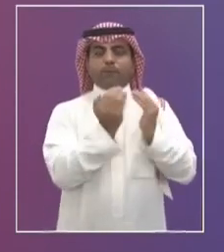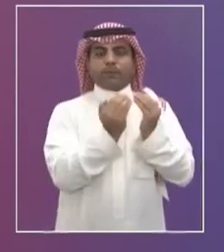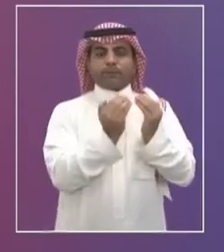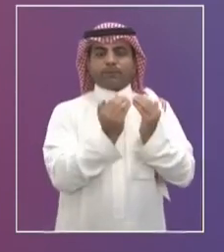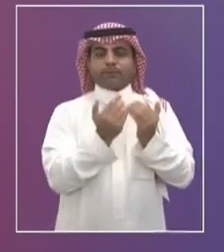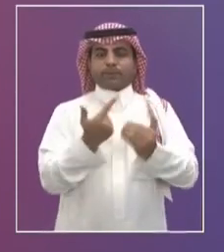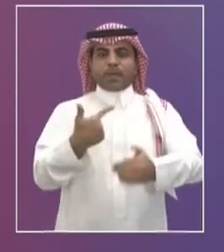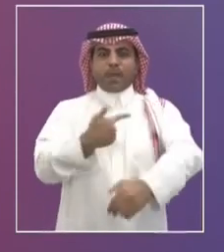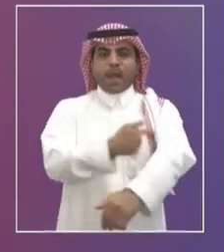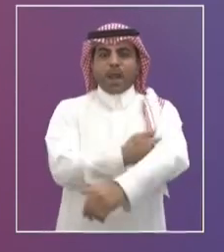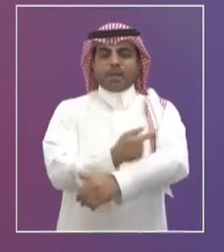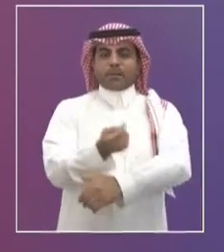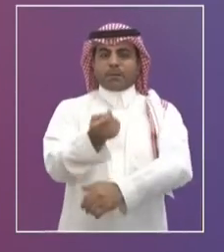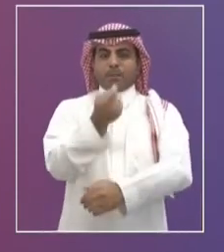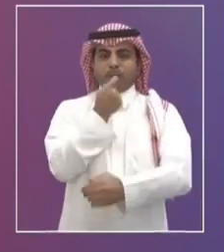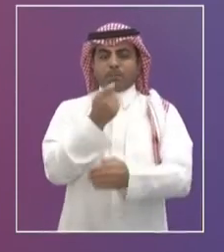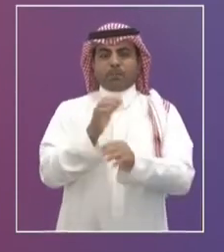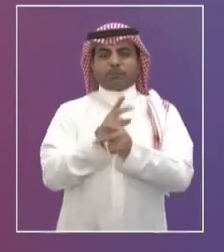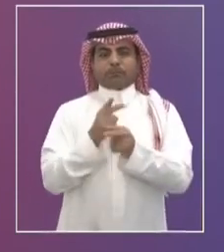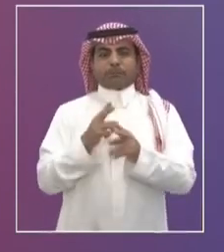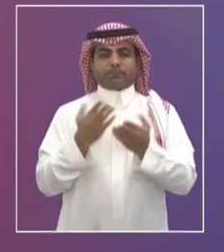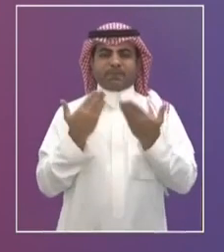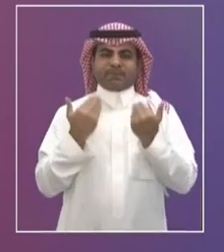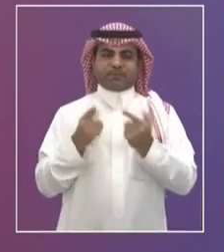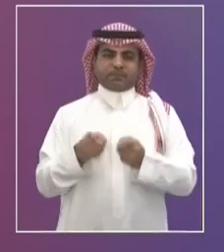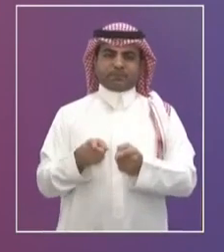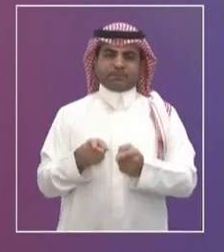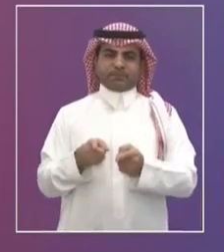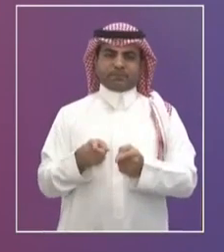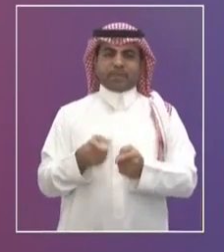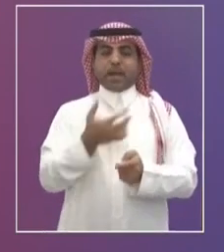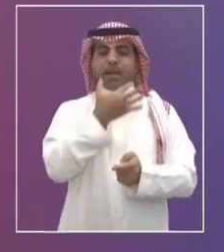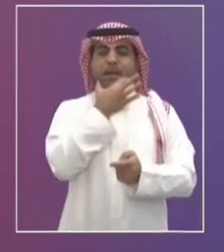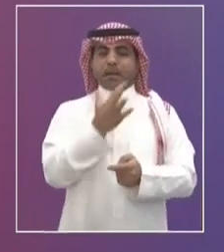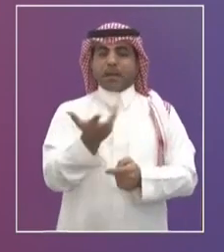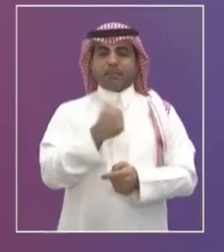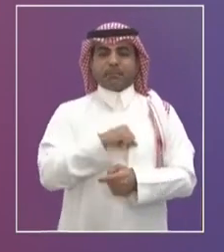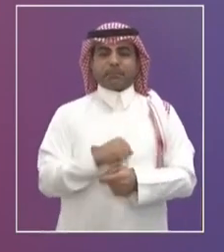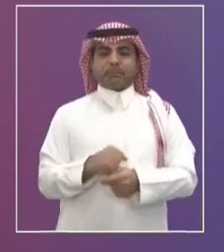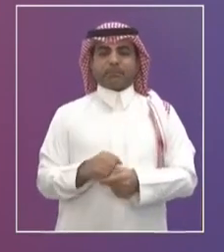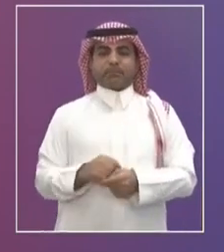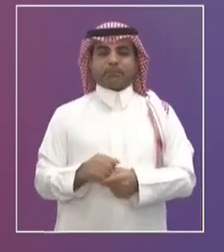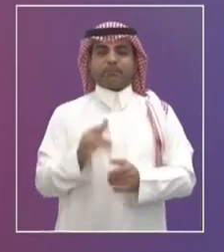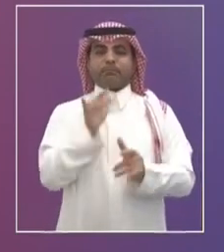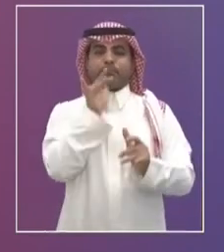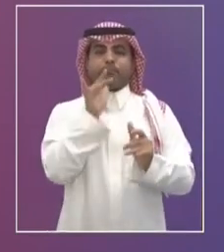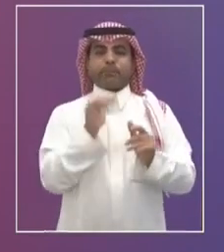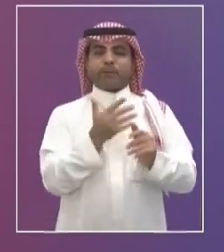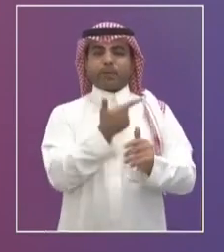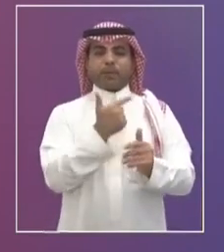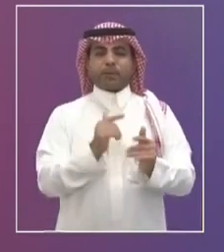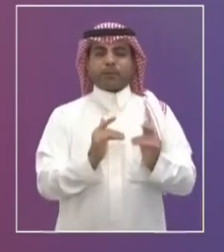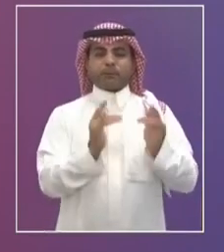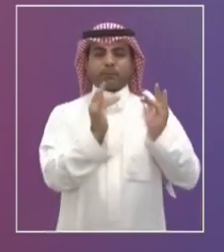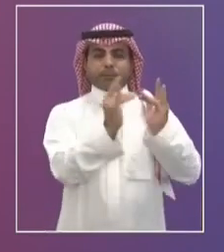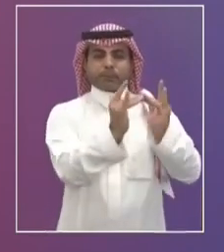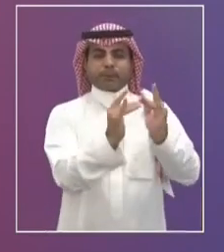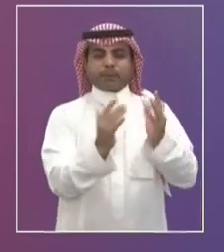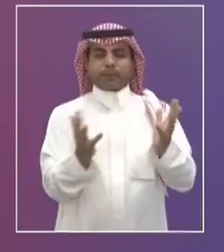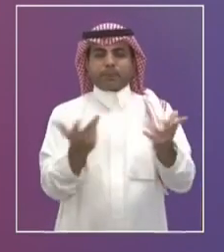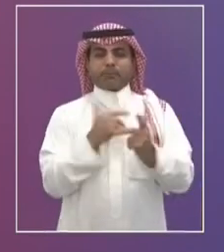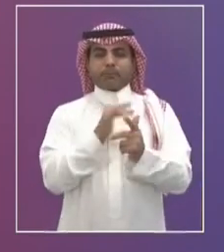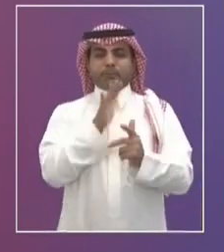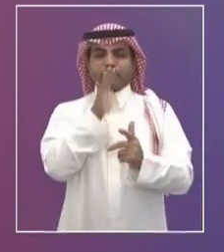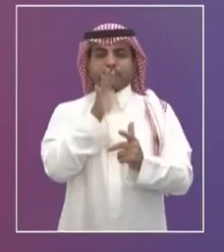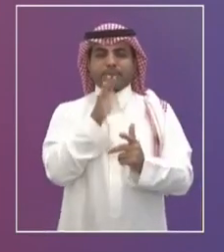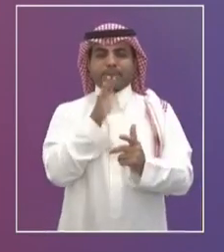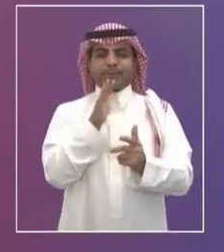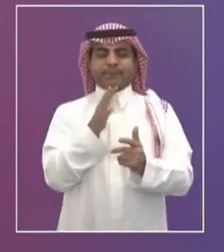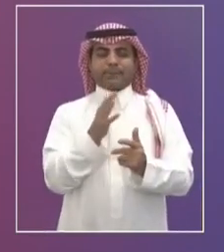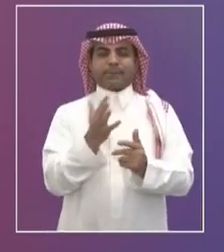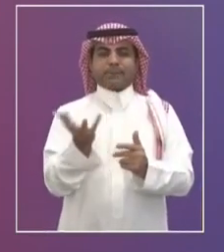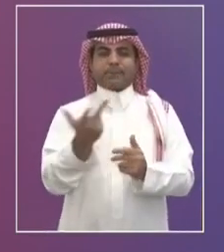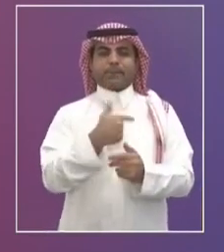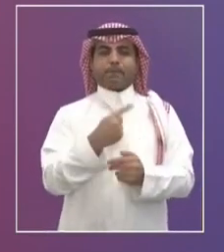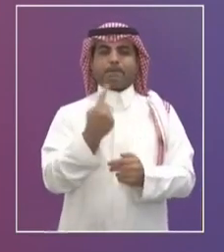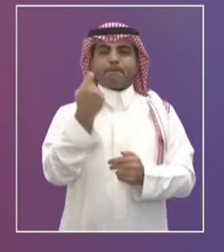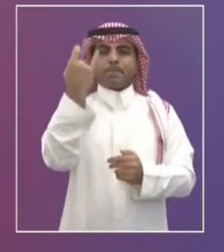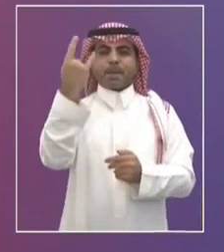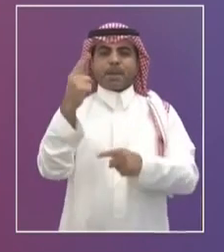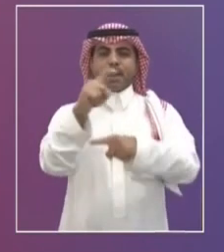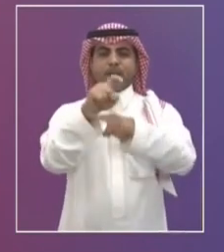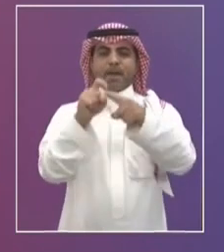العلاج في العنايات المركزة. الرياض وصلت نسب الإشغال بناء على القدرة قبل الزيادة إلى